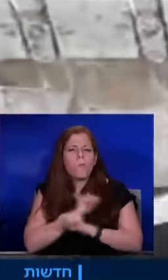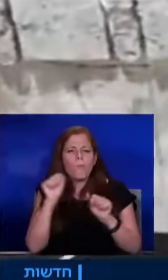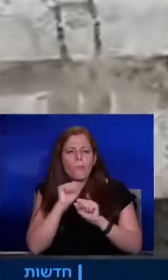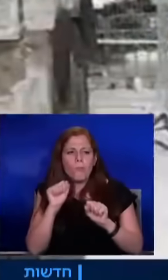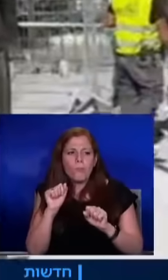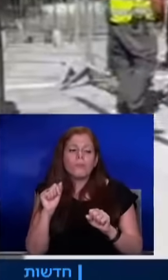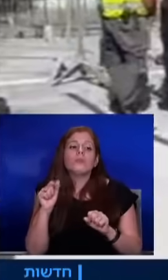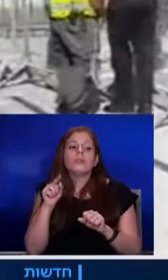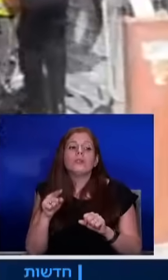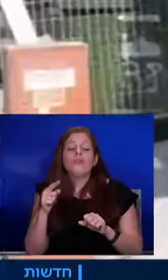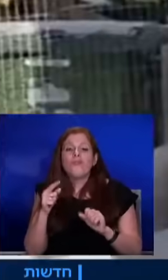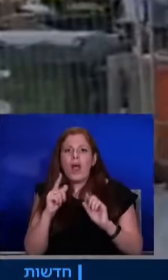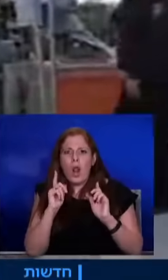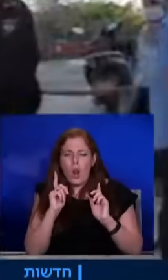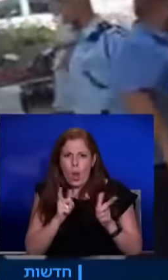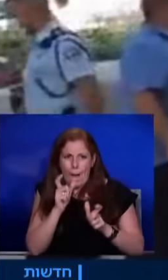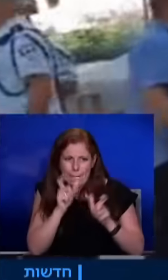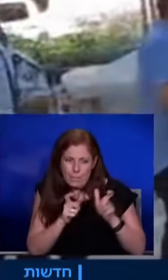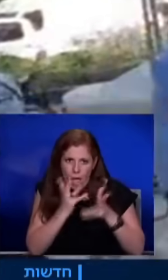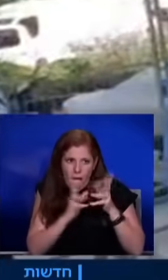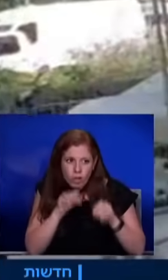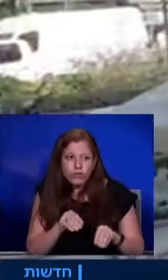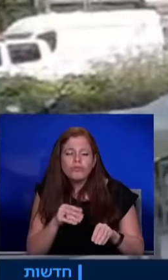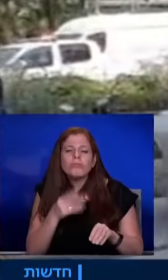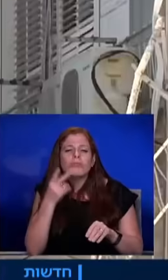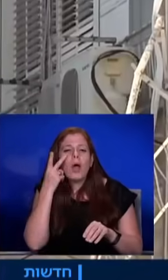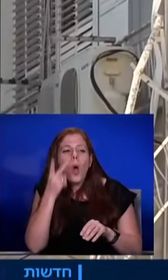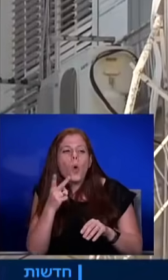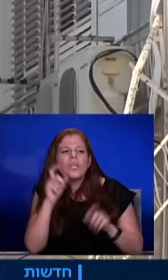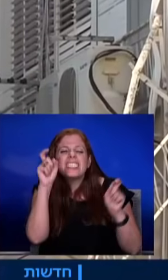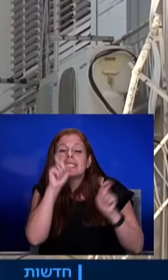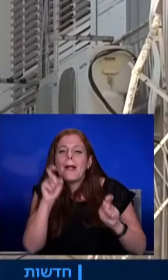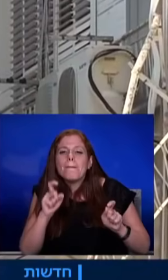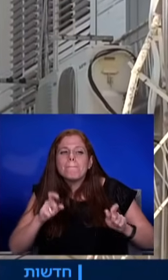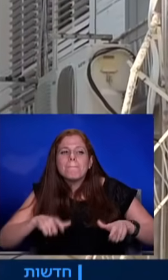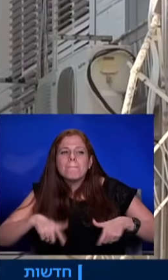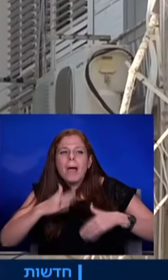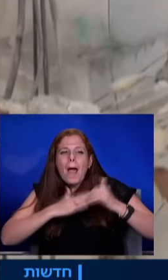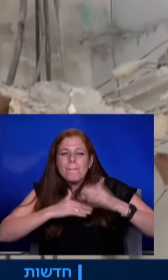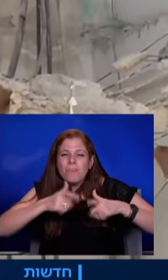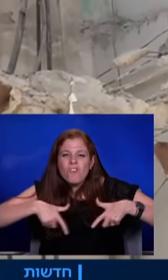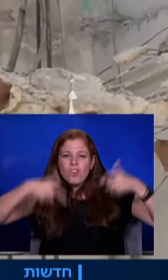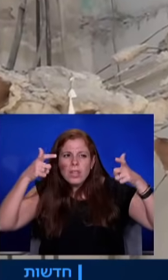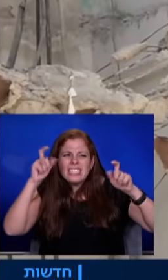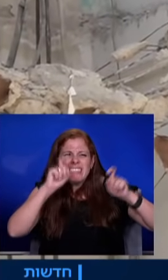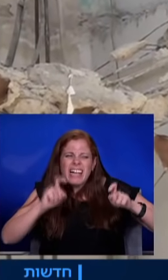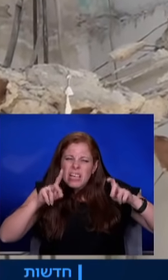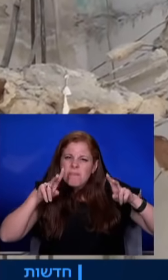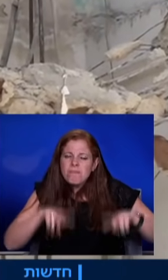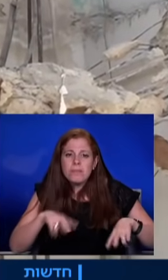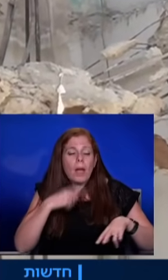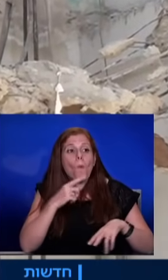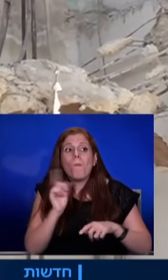ולוחמי האש והשוטרים שהגיעו לאזור הבחינו בסדקים שנוצרו במבנה. הסדקים כל כך חמורים, הם הכריזו עליו